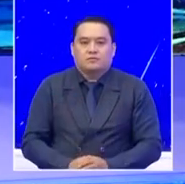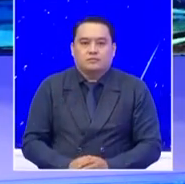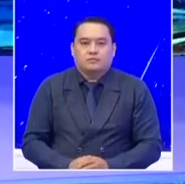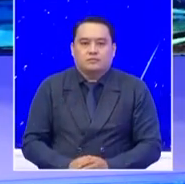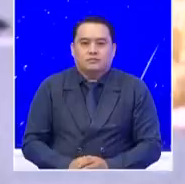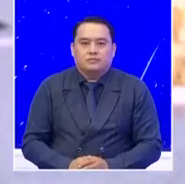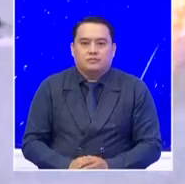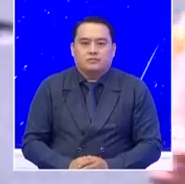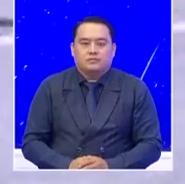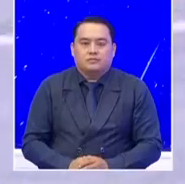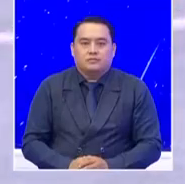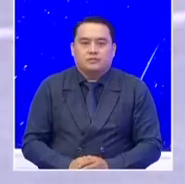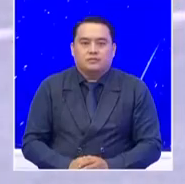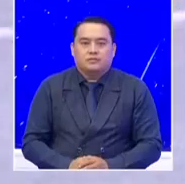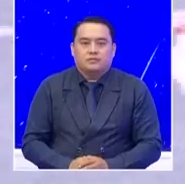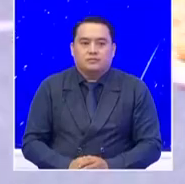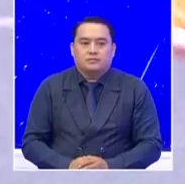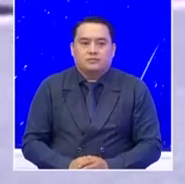получилось.